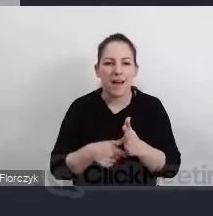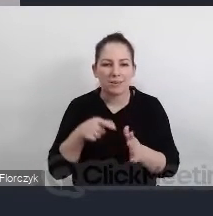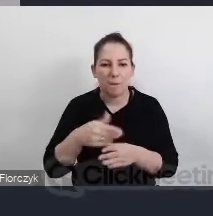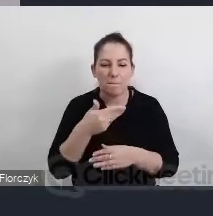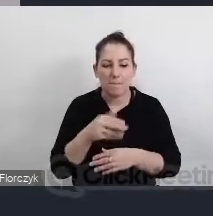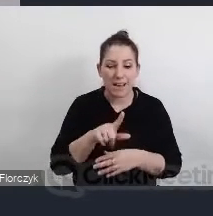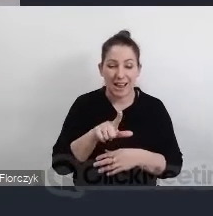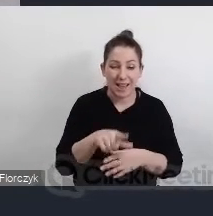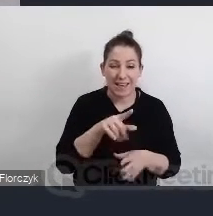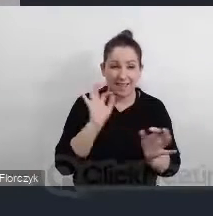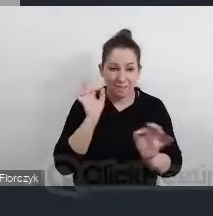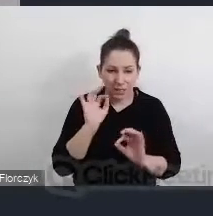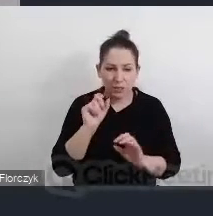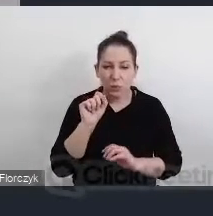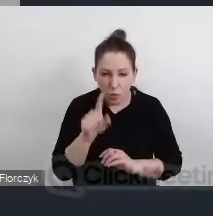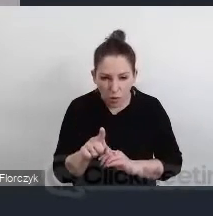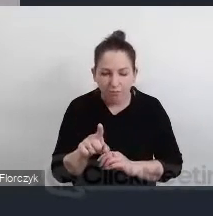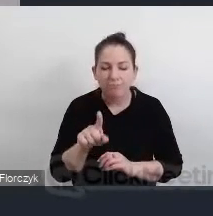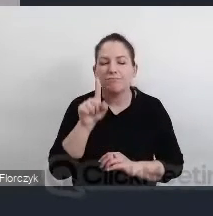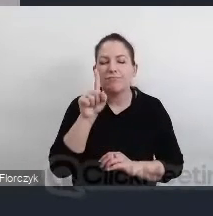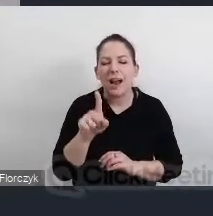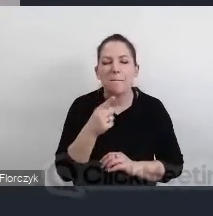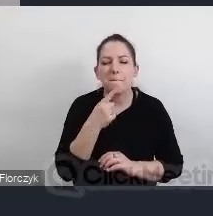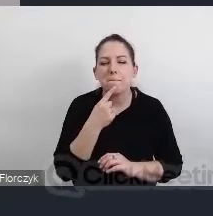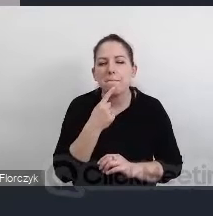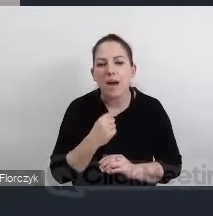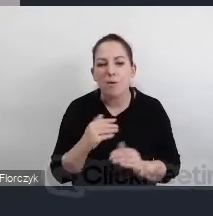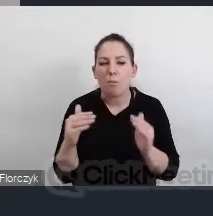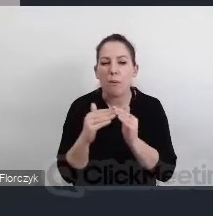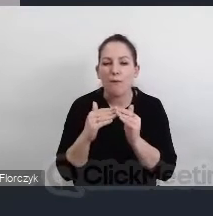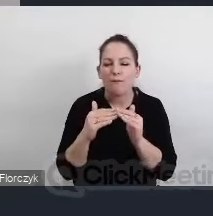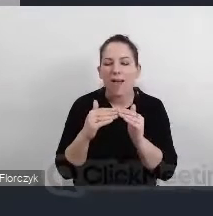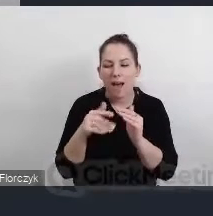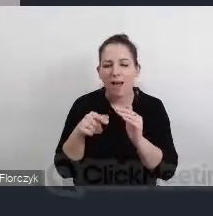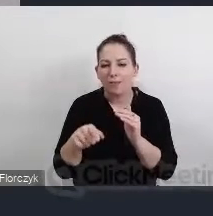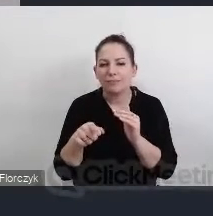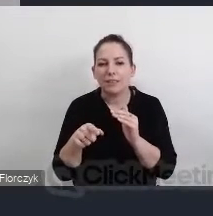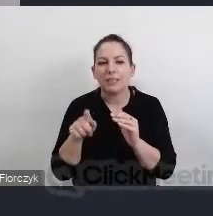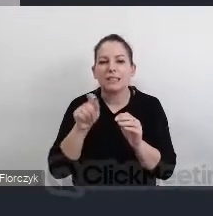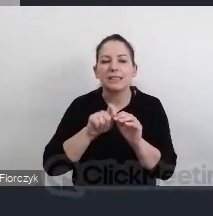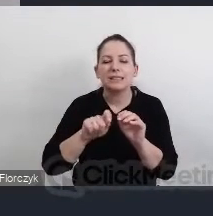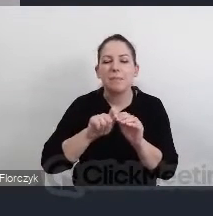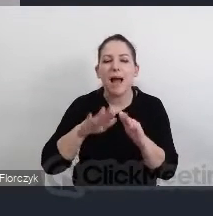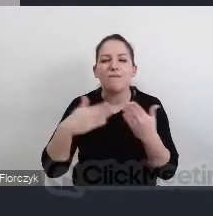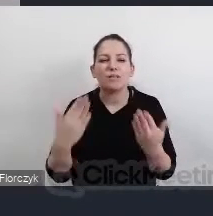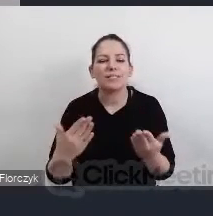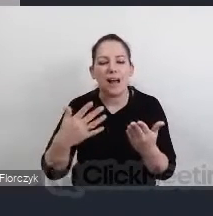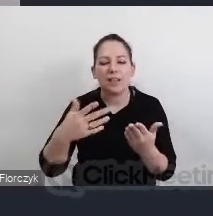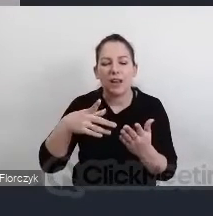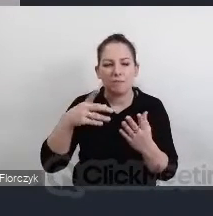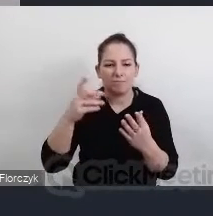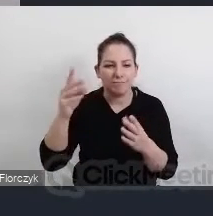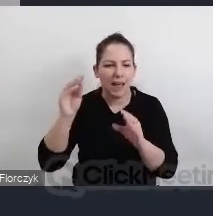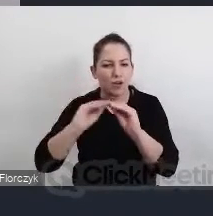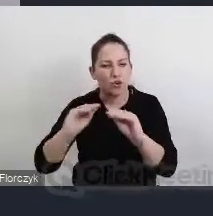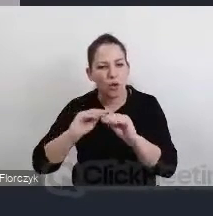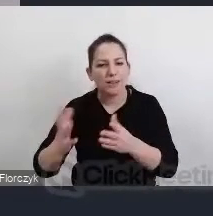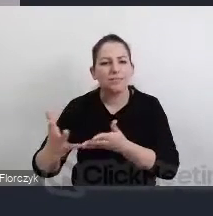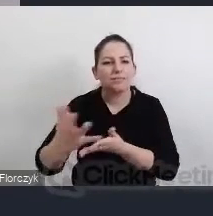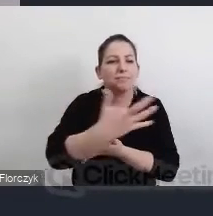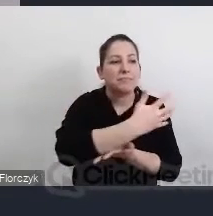MRL-u są, ale są bardzo nieliczne w porównaniu z tym, co sprawozdawczość oświatowa zbiera z